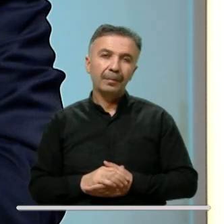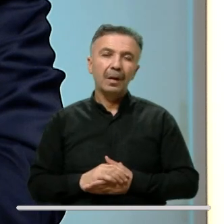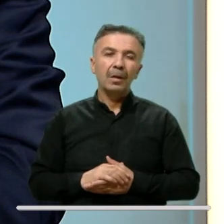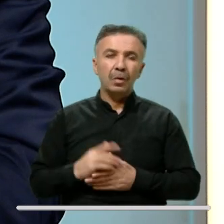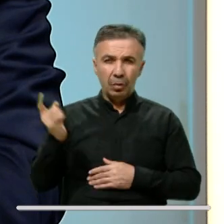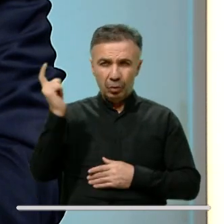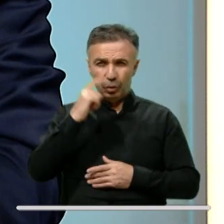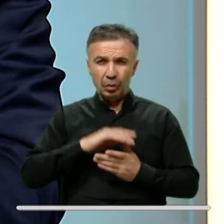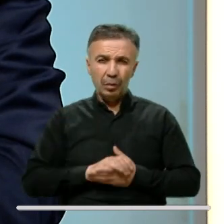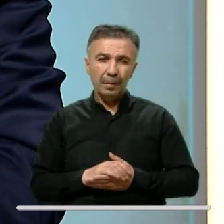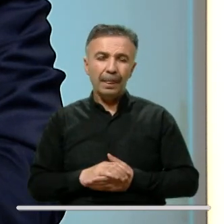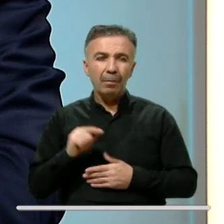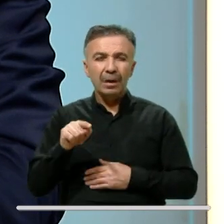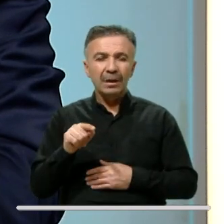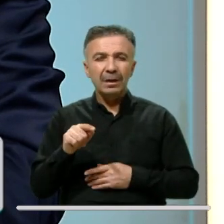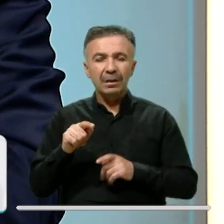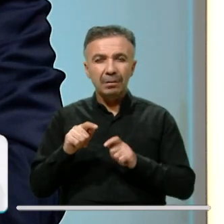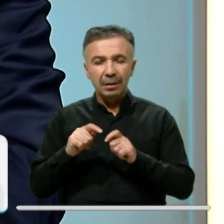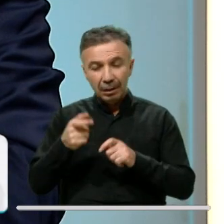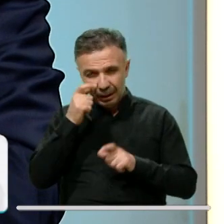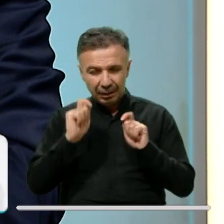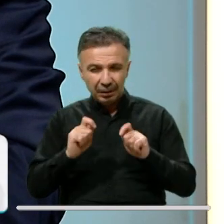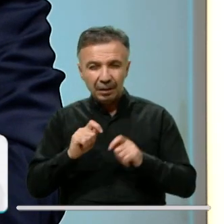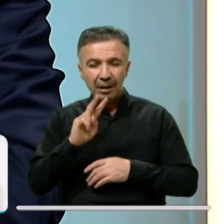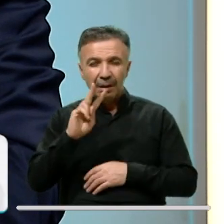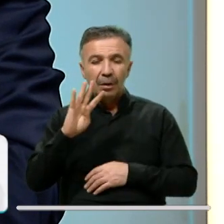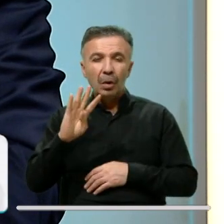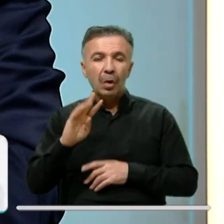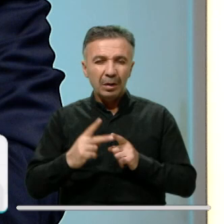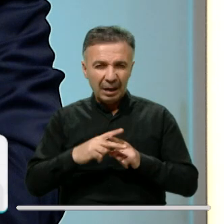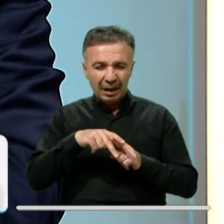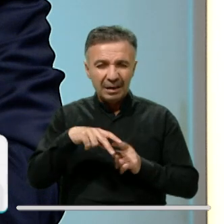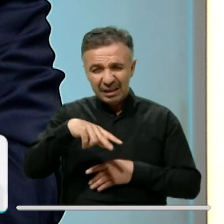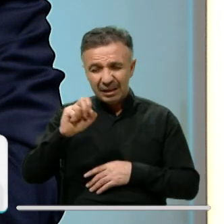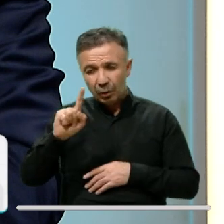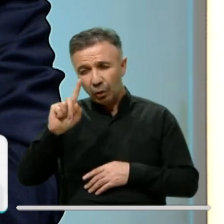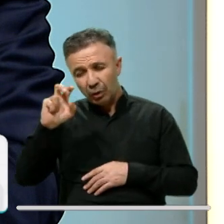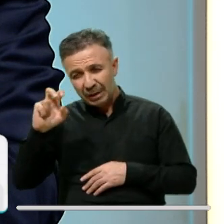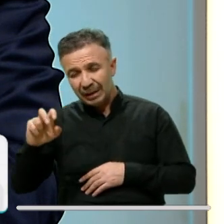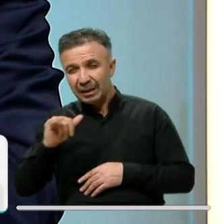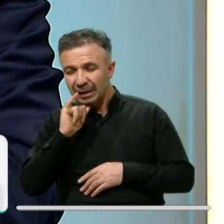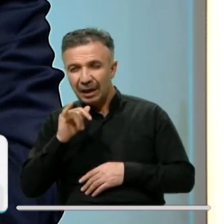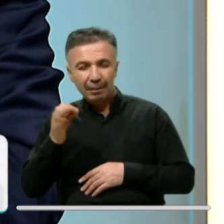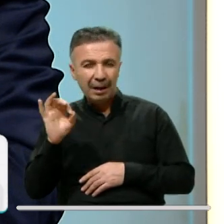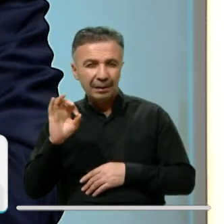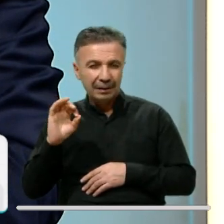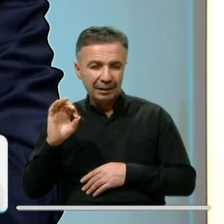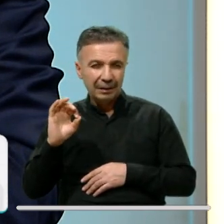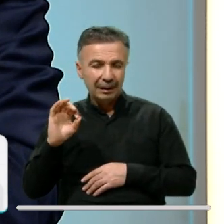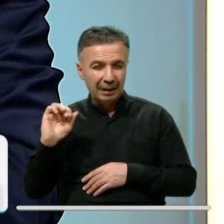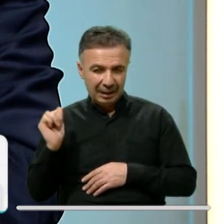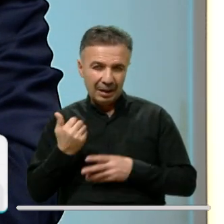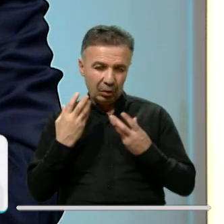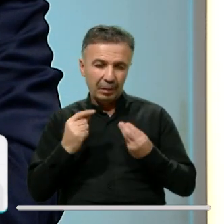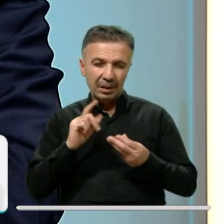çünkü buradaki ölçü 24 ayar üzerinden 80.18 gram altın değeridir.